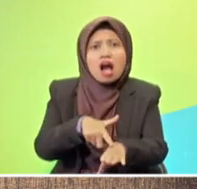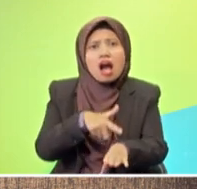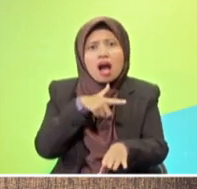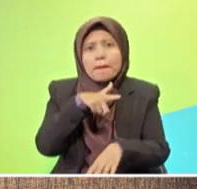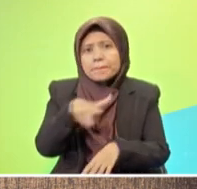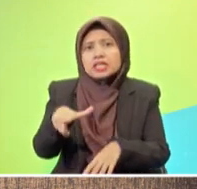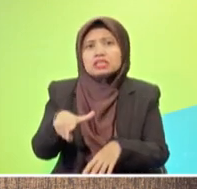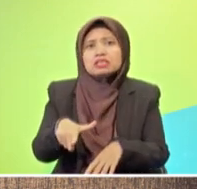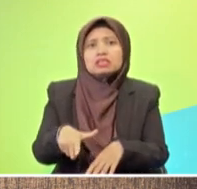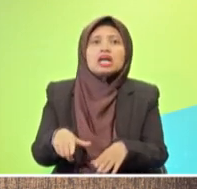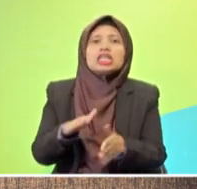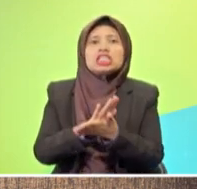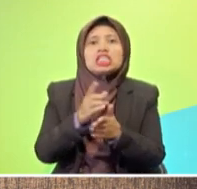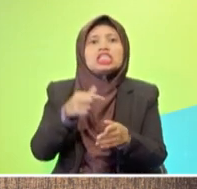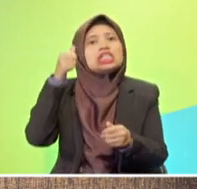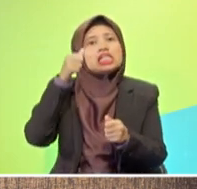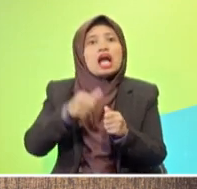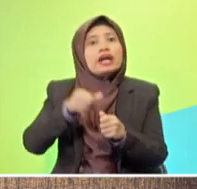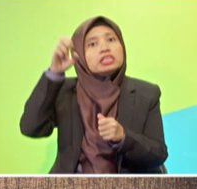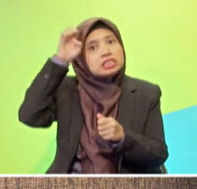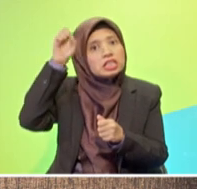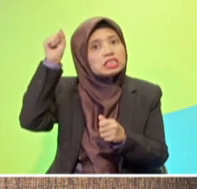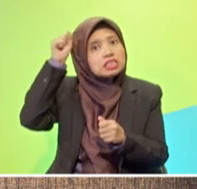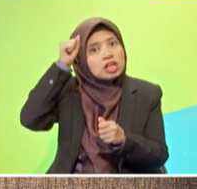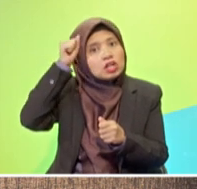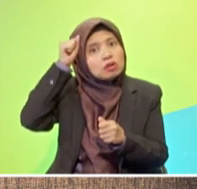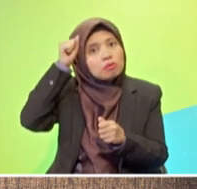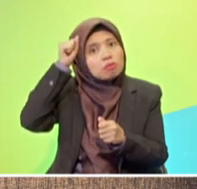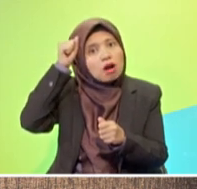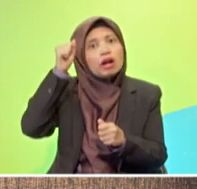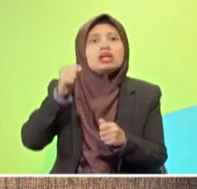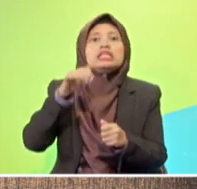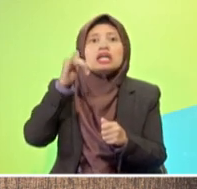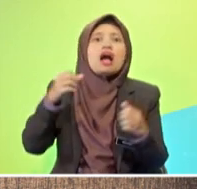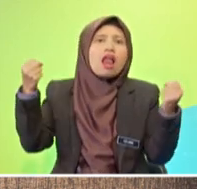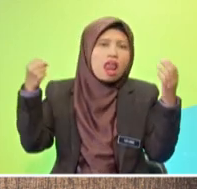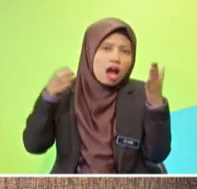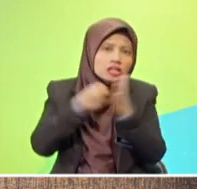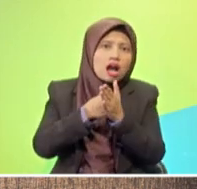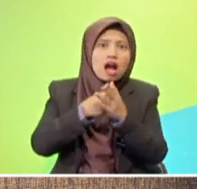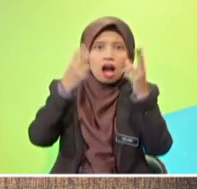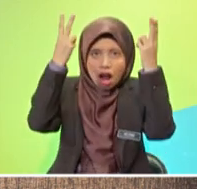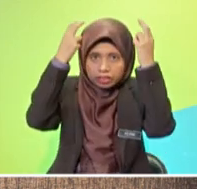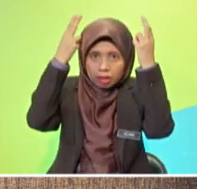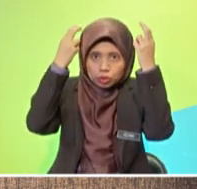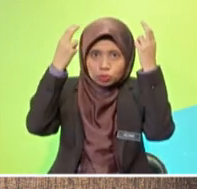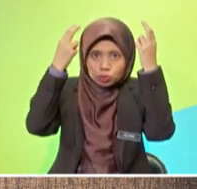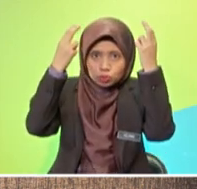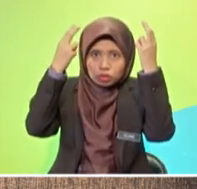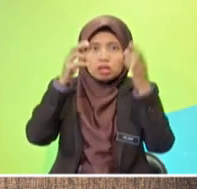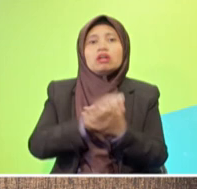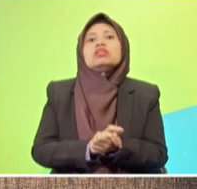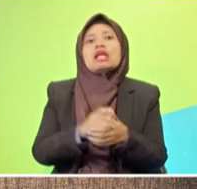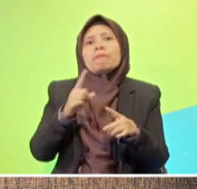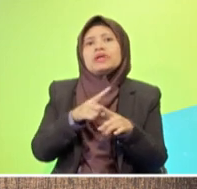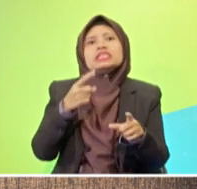yang melanggar anak itu sebenarnya saya tidak melanggar anak itu saya hanya menyelamatkannya